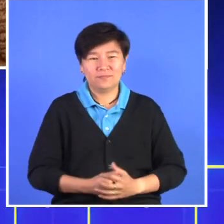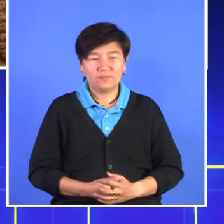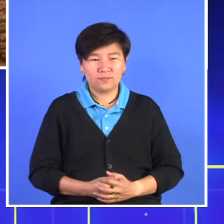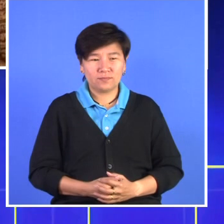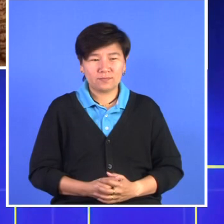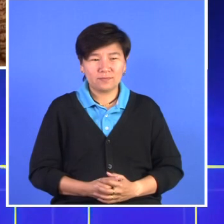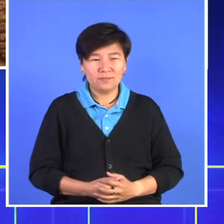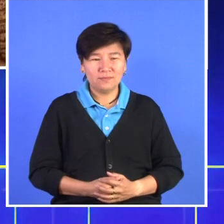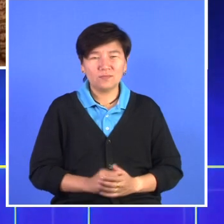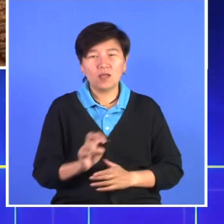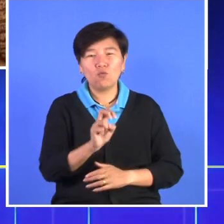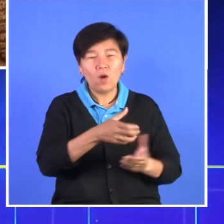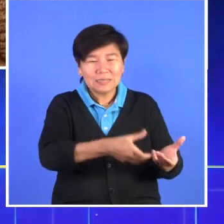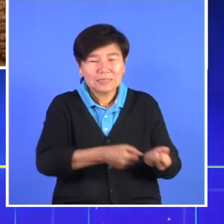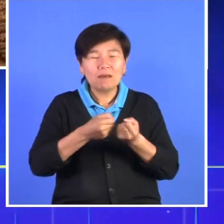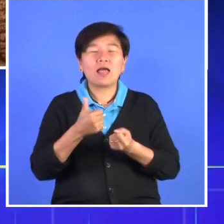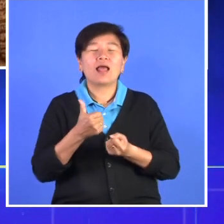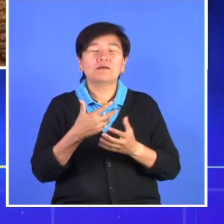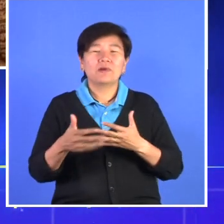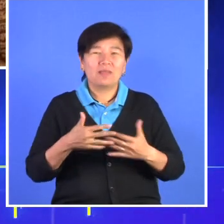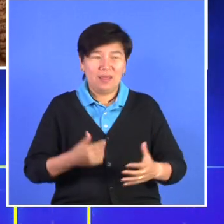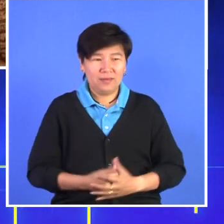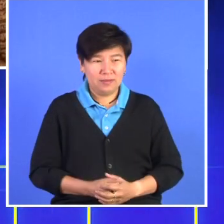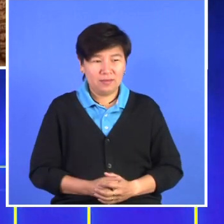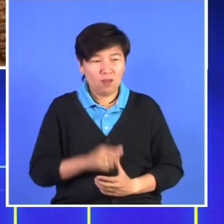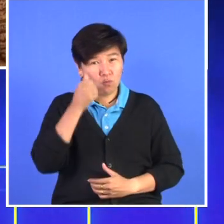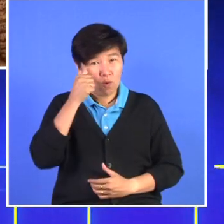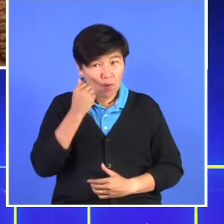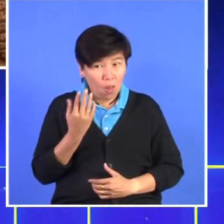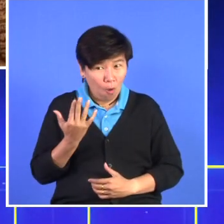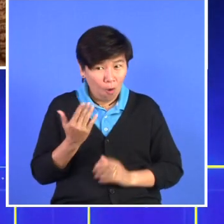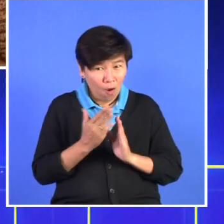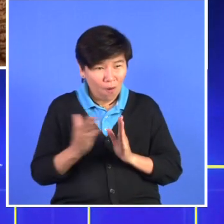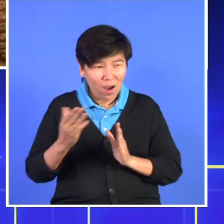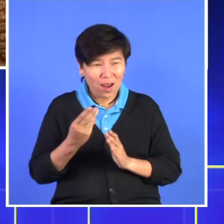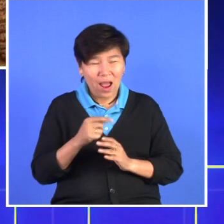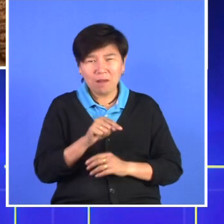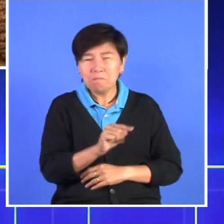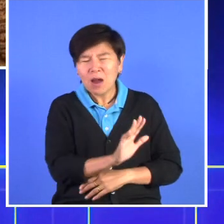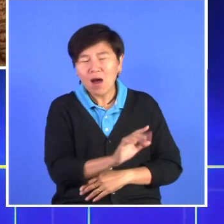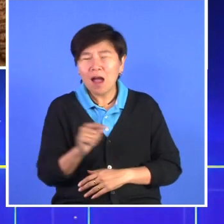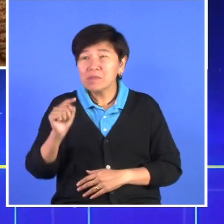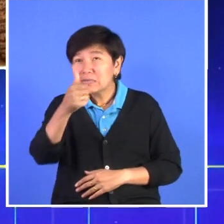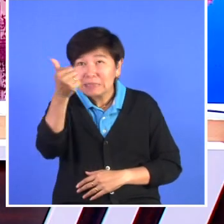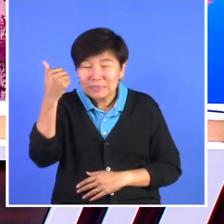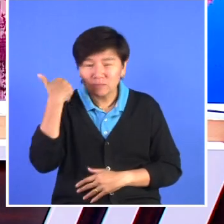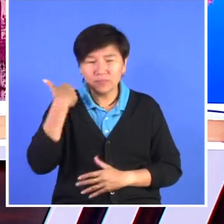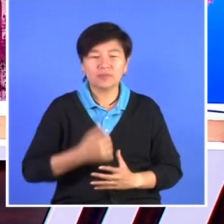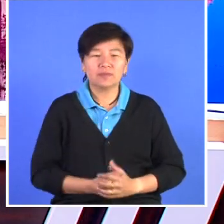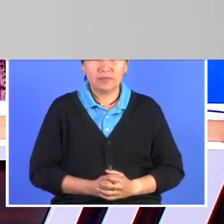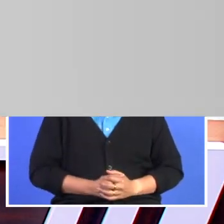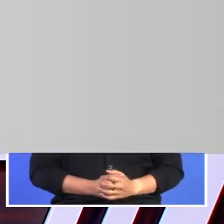ปลอดภัยแล้วไม่เป็นไม่เป็นไรอีกตั้งหลายวันอีกหลายวันเอาเลขอื่นแล้วกันเออก็ได้งูสิงดงไปเป็น